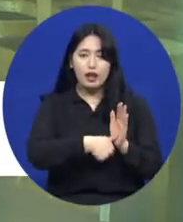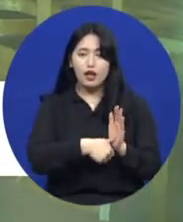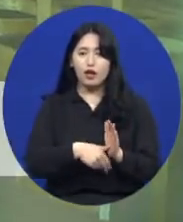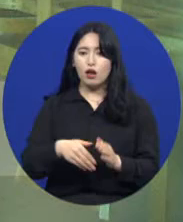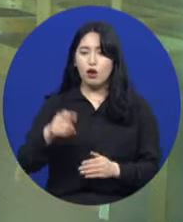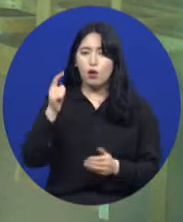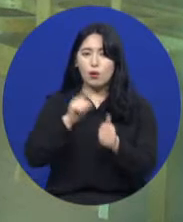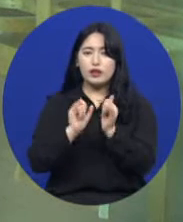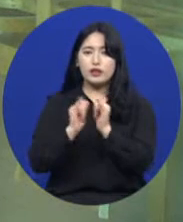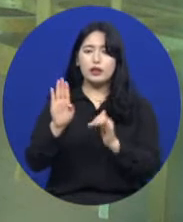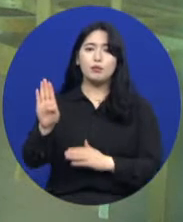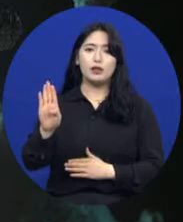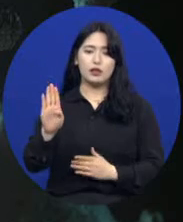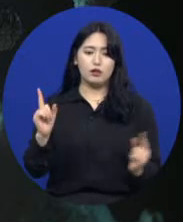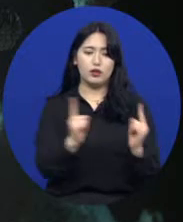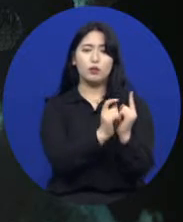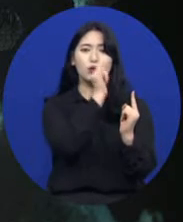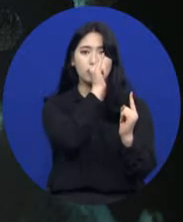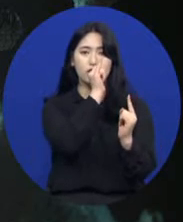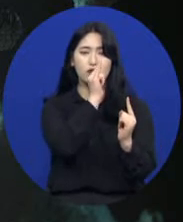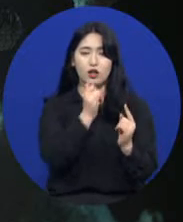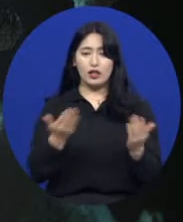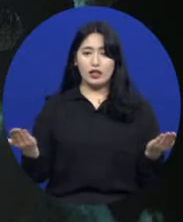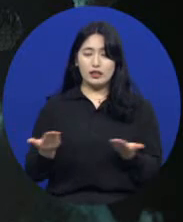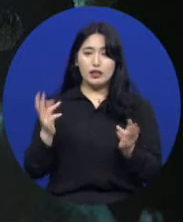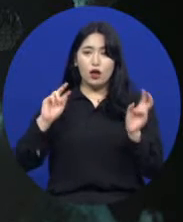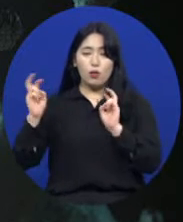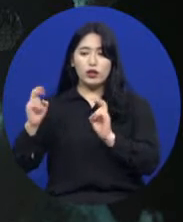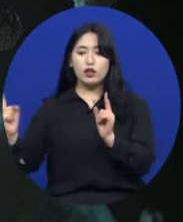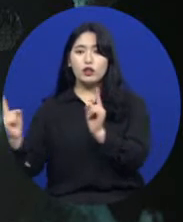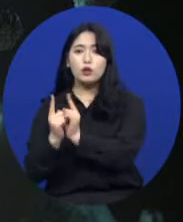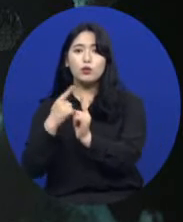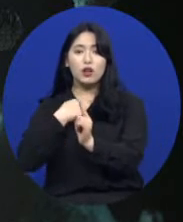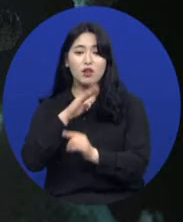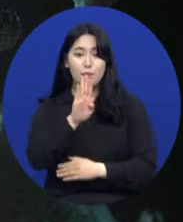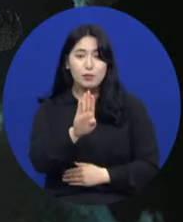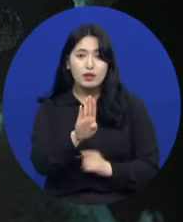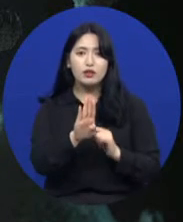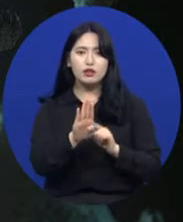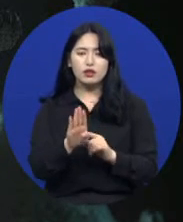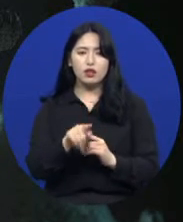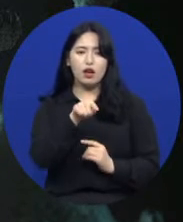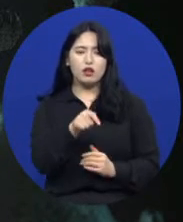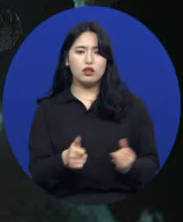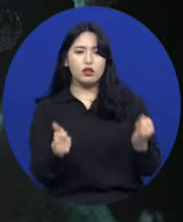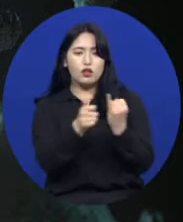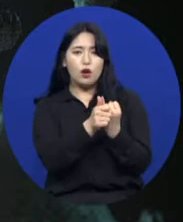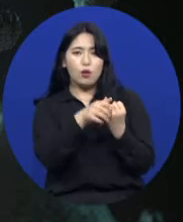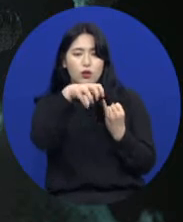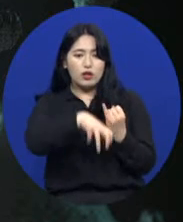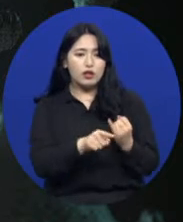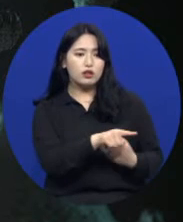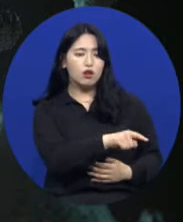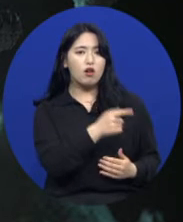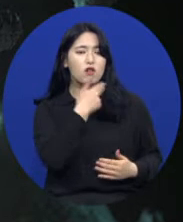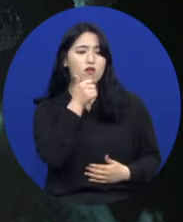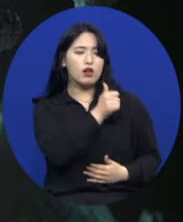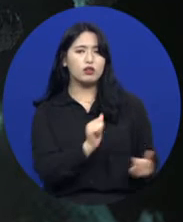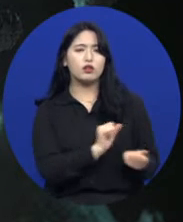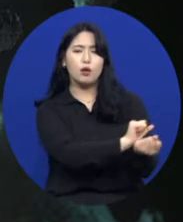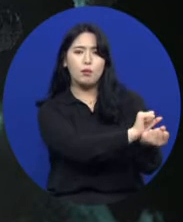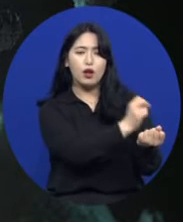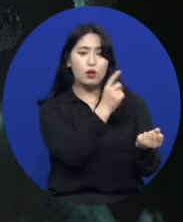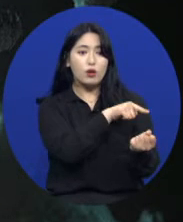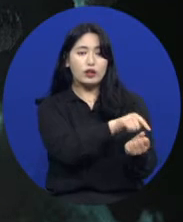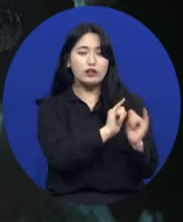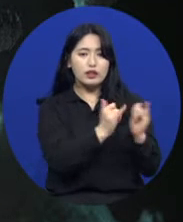것으로 확인됐습니다. 직장 동료 확진자와 접촉했던 B씨가 피로연에서 A씨에게 전파했고, 다시 A씨의